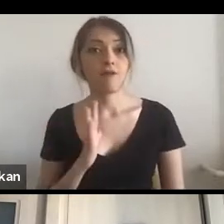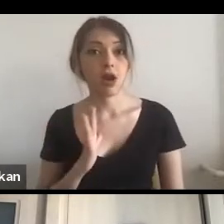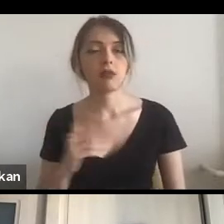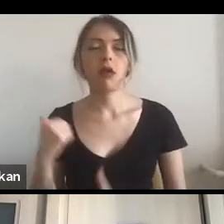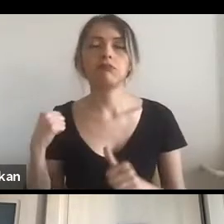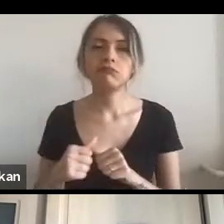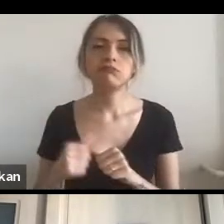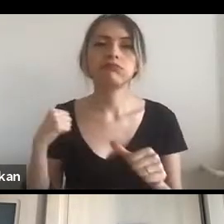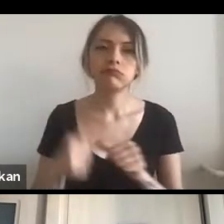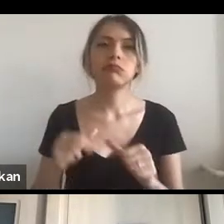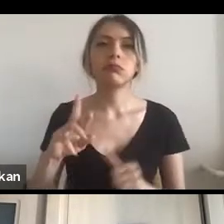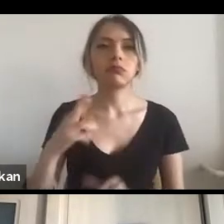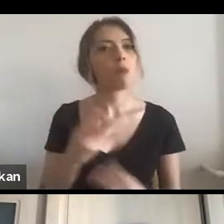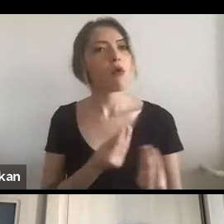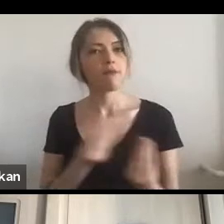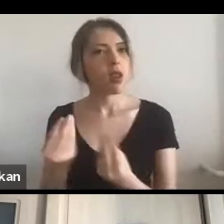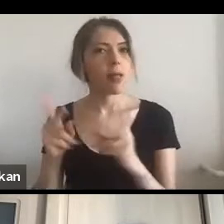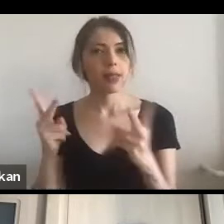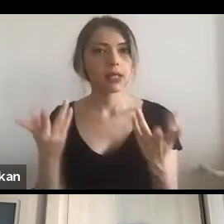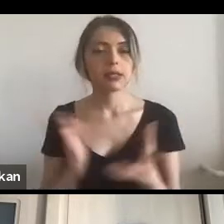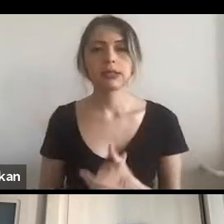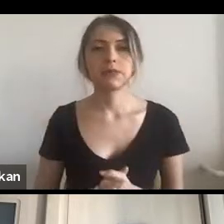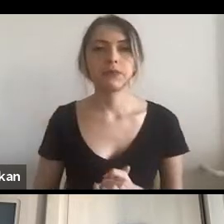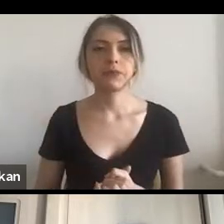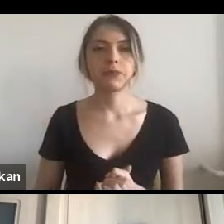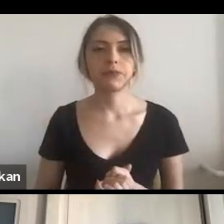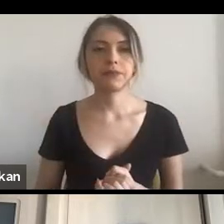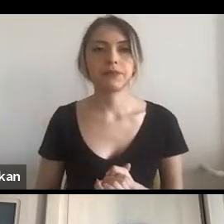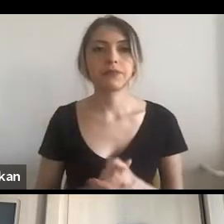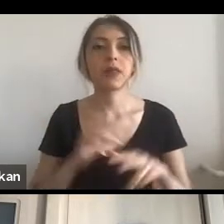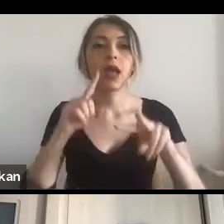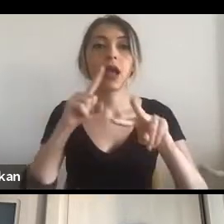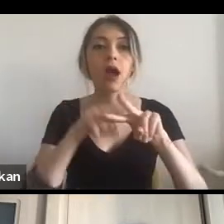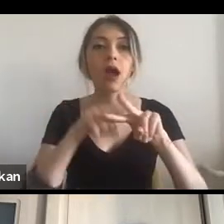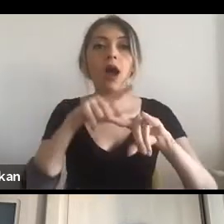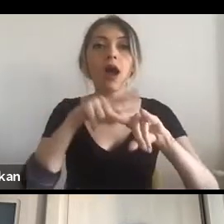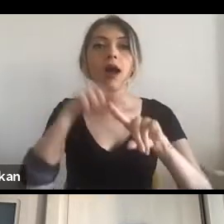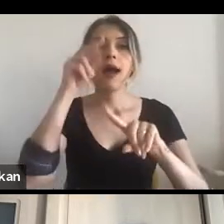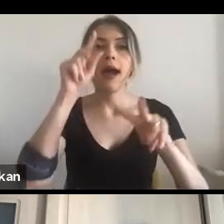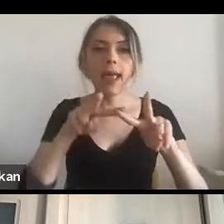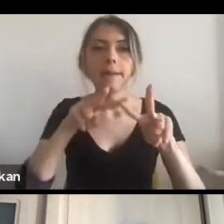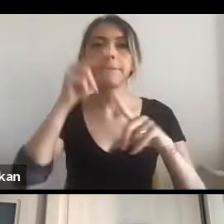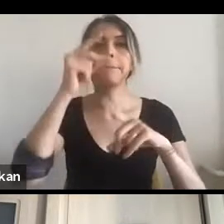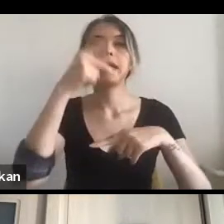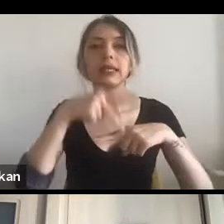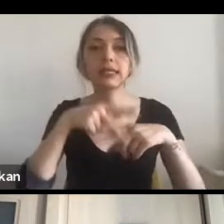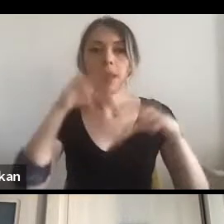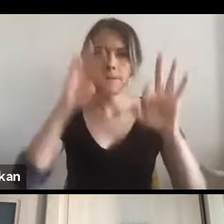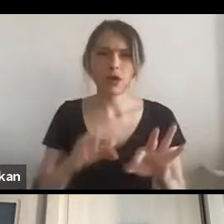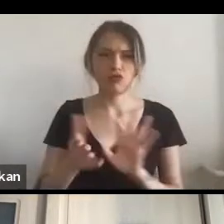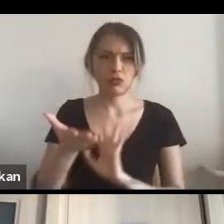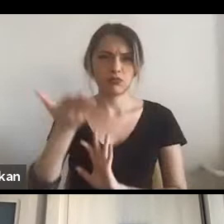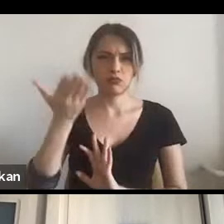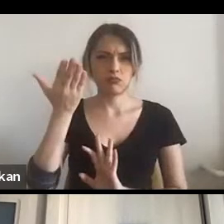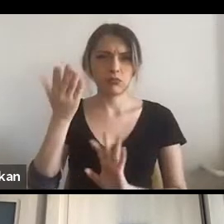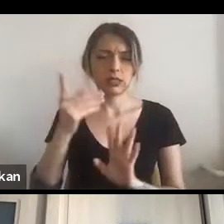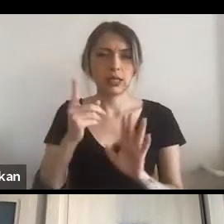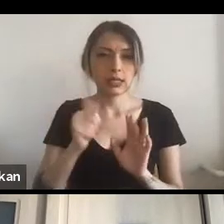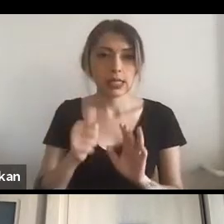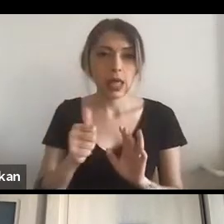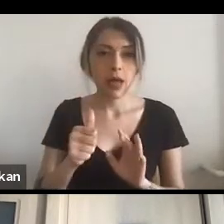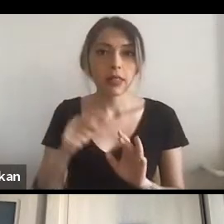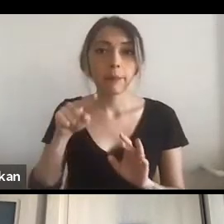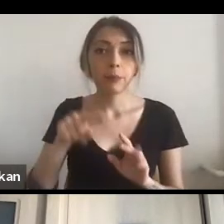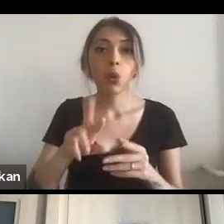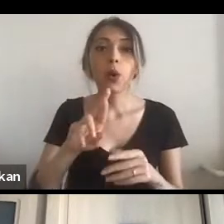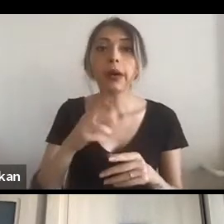sunmamız mümkün. Şimdi biz AİHE'mizi başlattığımız sırada bu raporları sadece Bakanlar